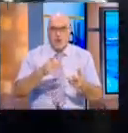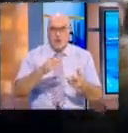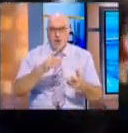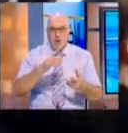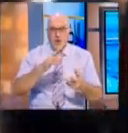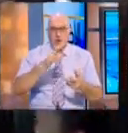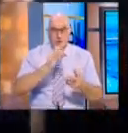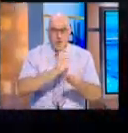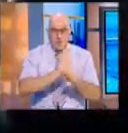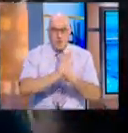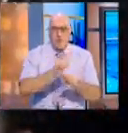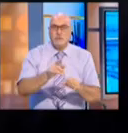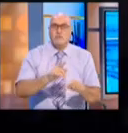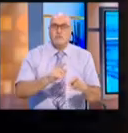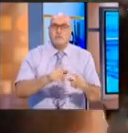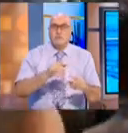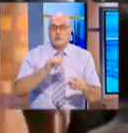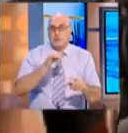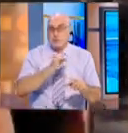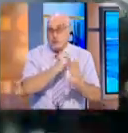أكبر جرائم ضباطه وجنودها.